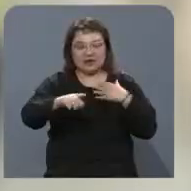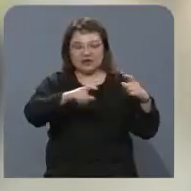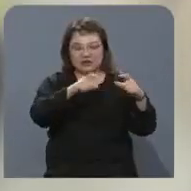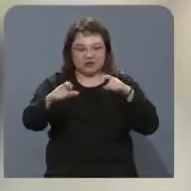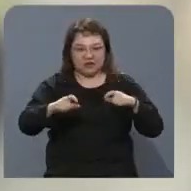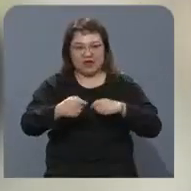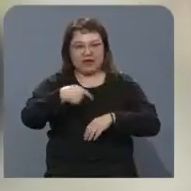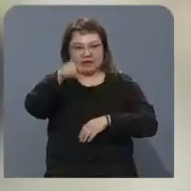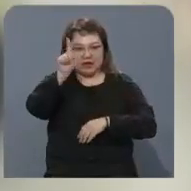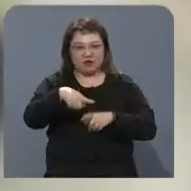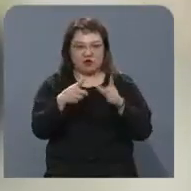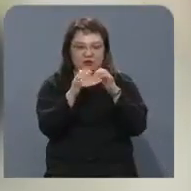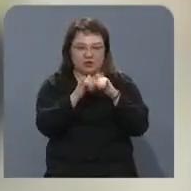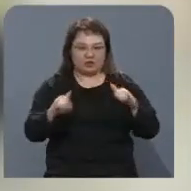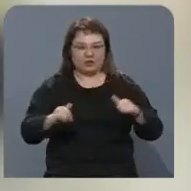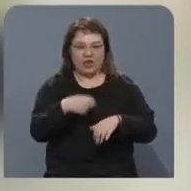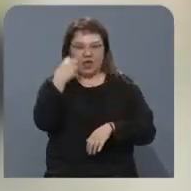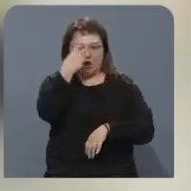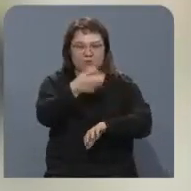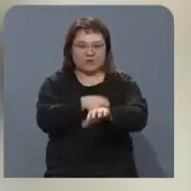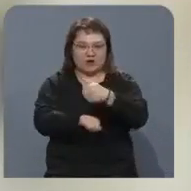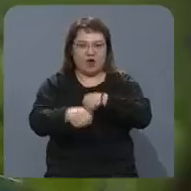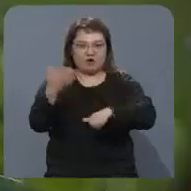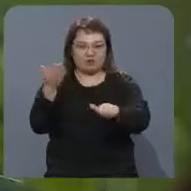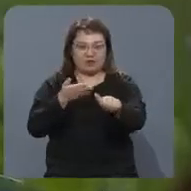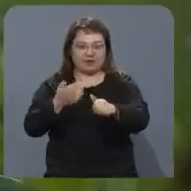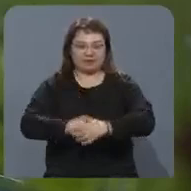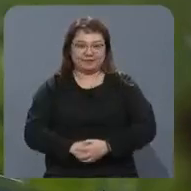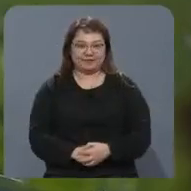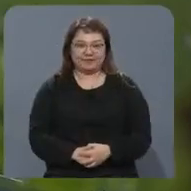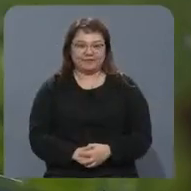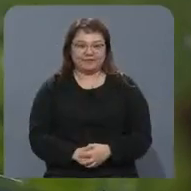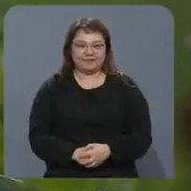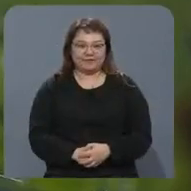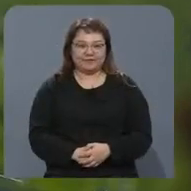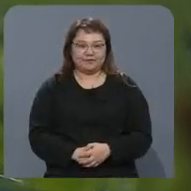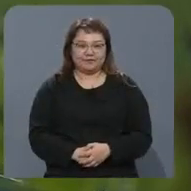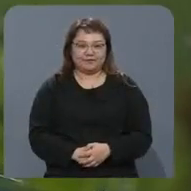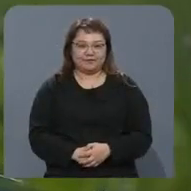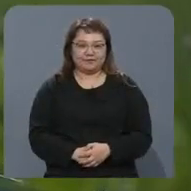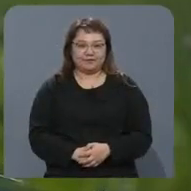도민들의 적극적인 검사를 부탁했습니다. KBS 뉴스 허지영입니다.